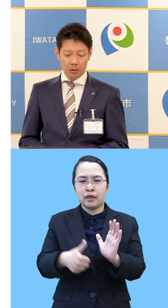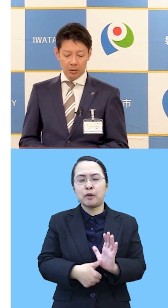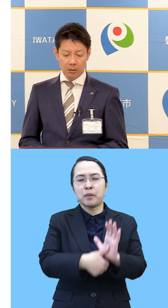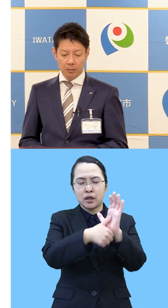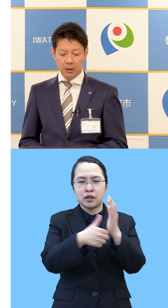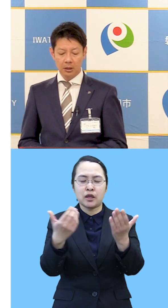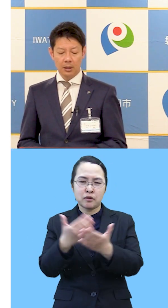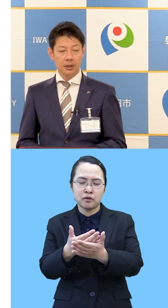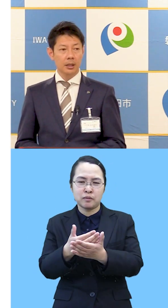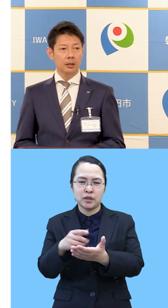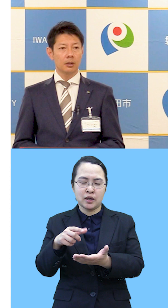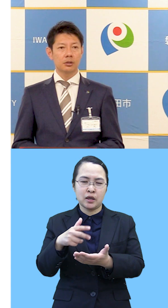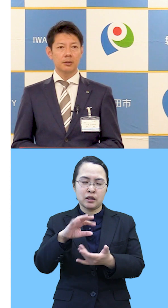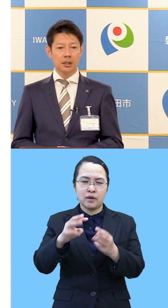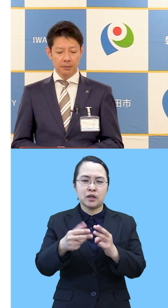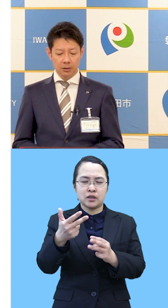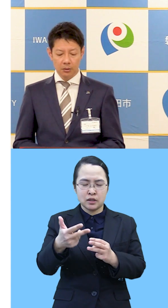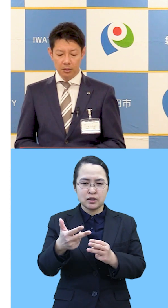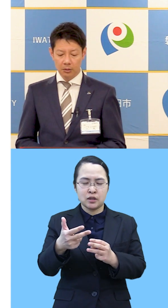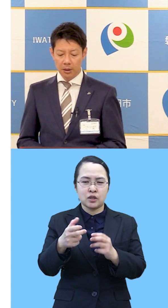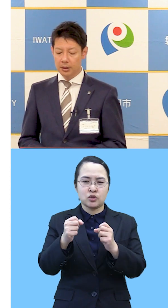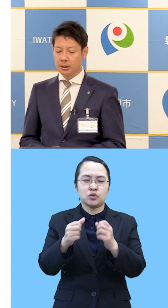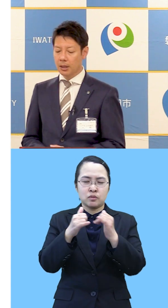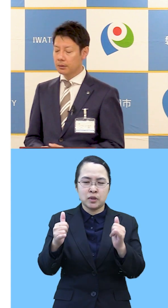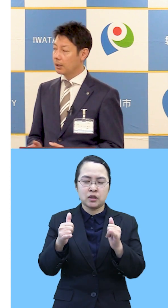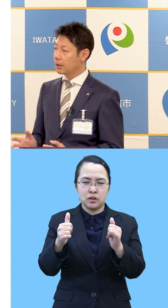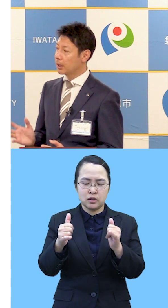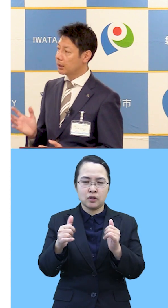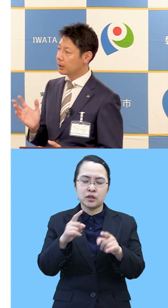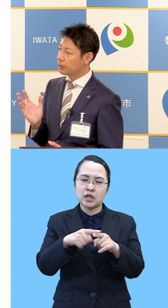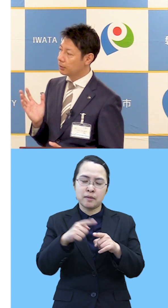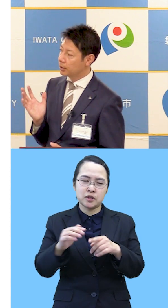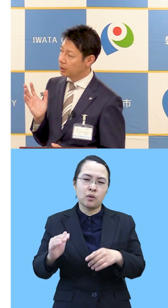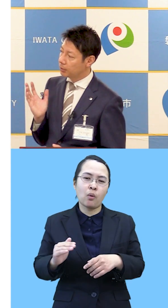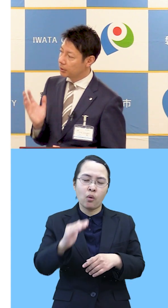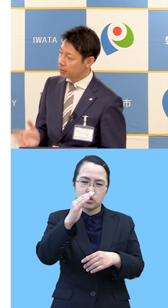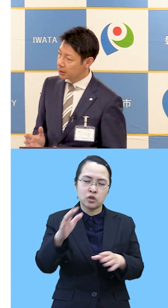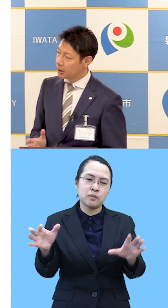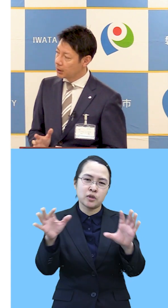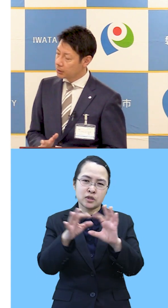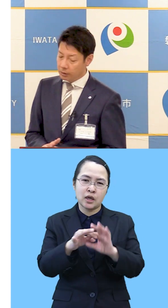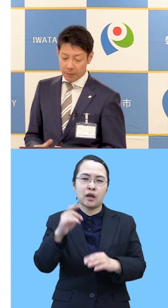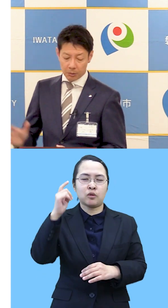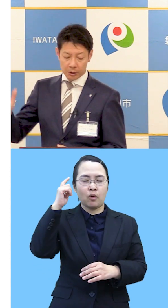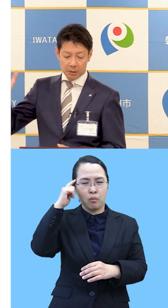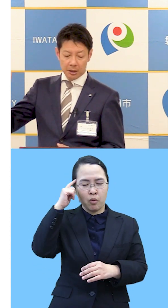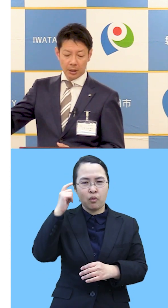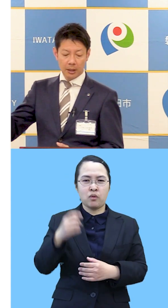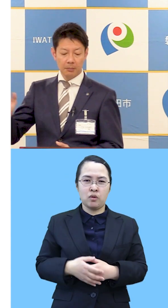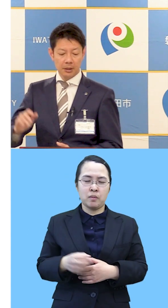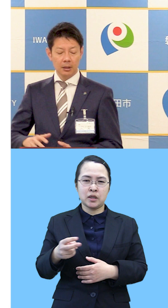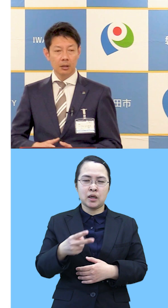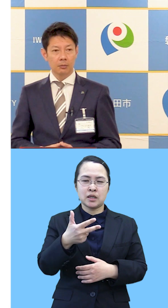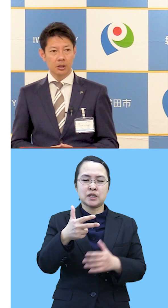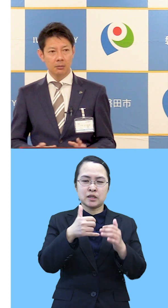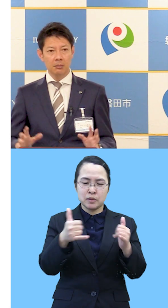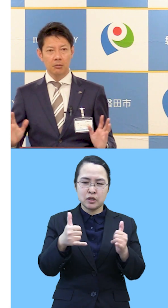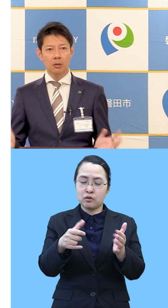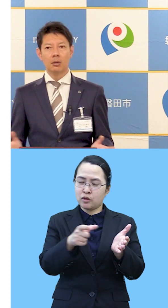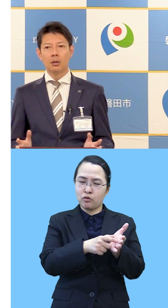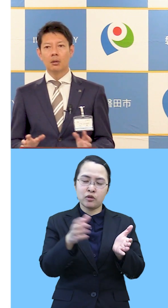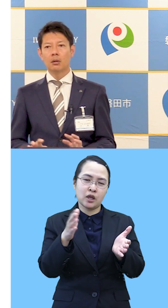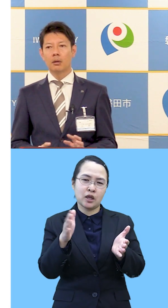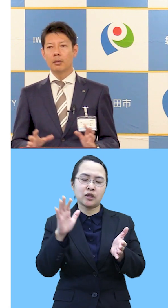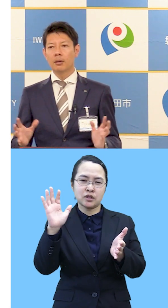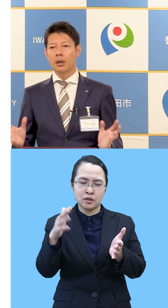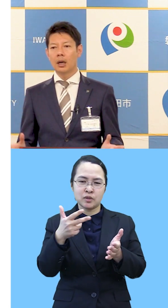としてもコミュニティの活性化とか住民サービスの向上とかにつながるんではないかなというふうに思っております。そしてここ市民って書いてませんけれども、市民